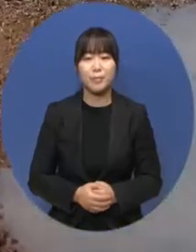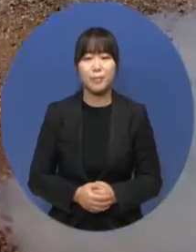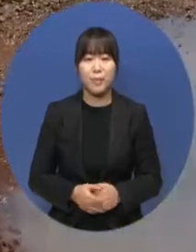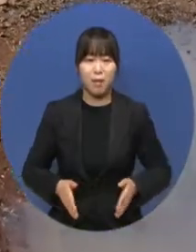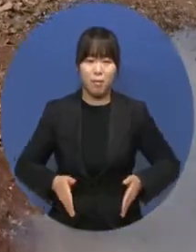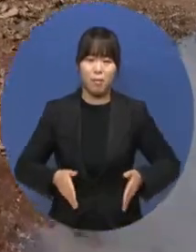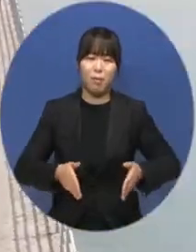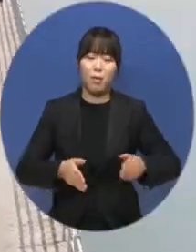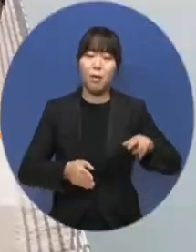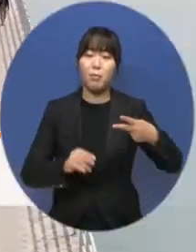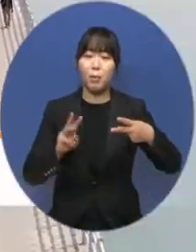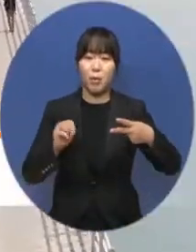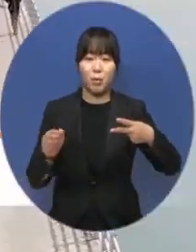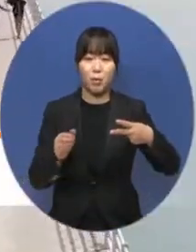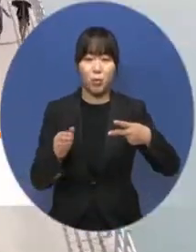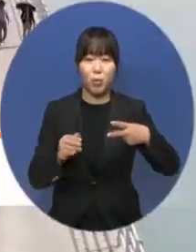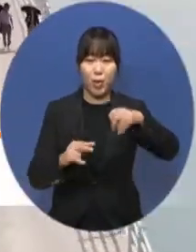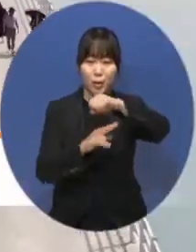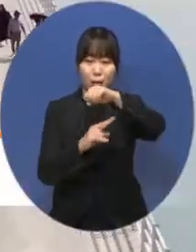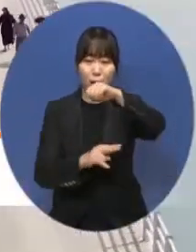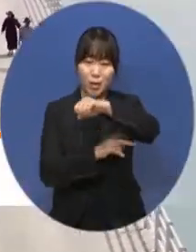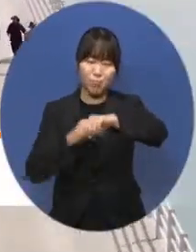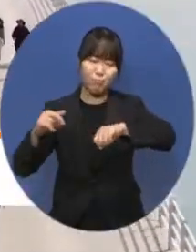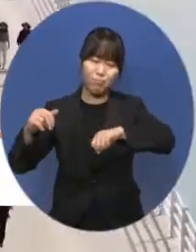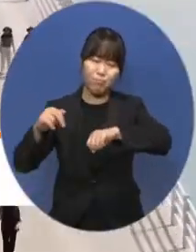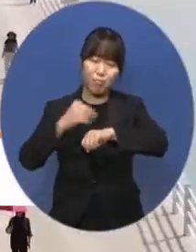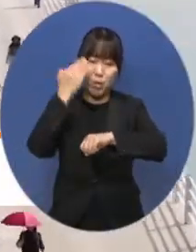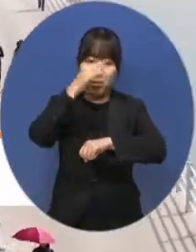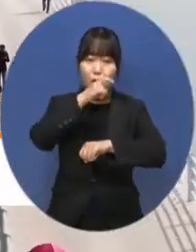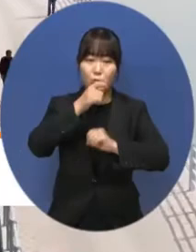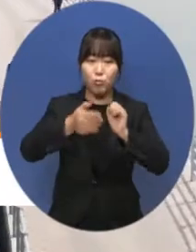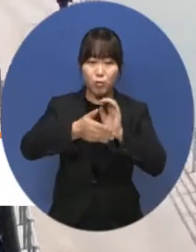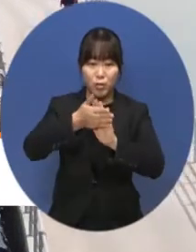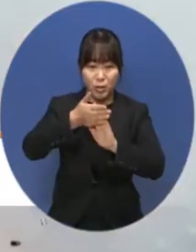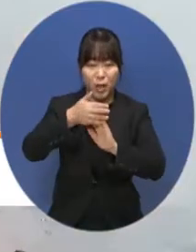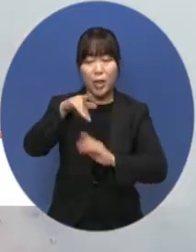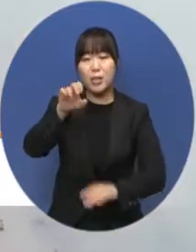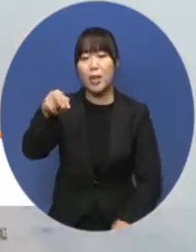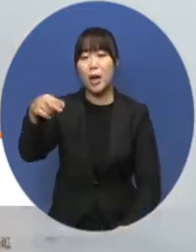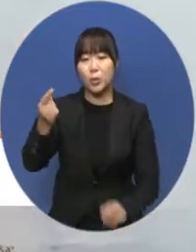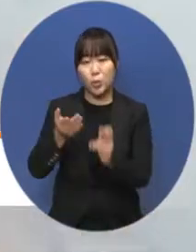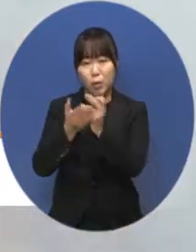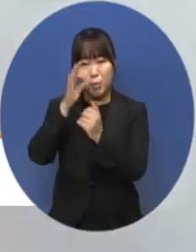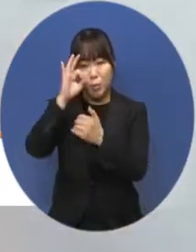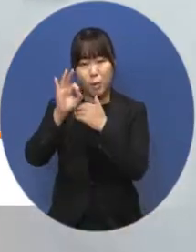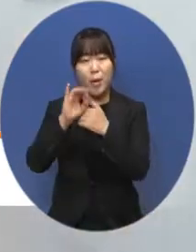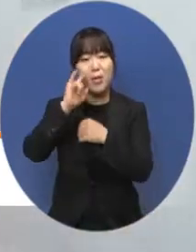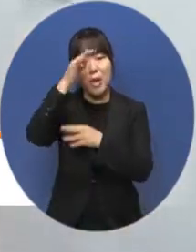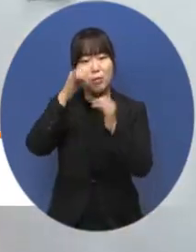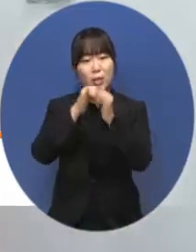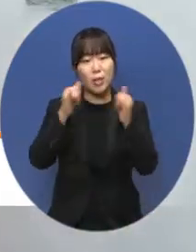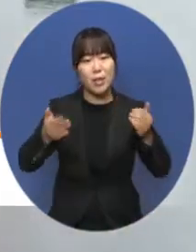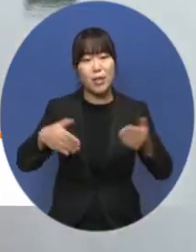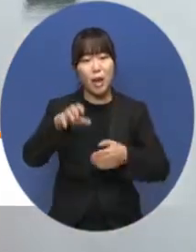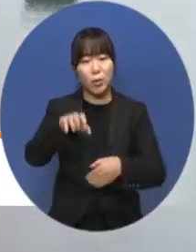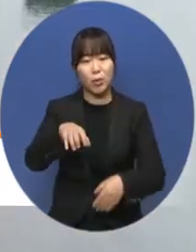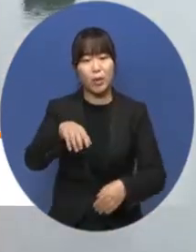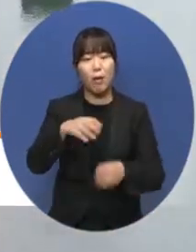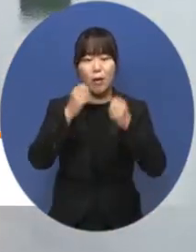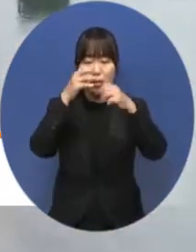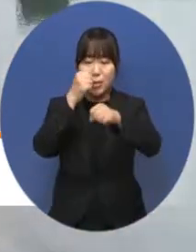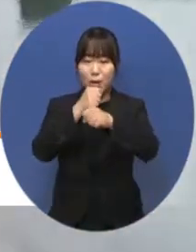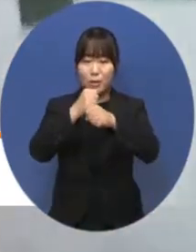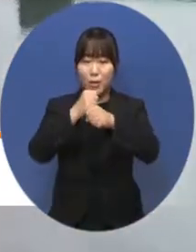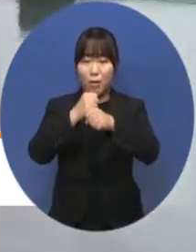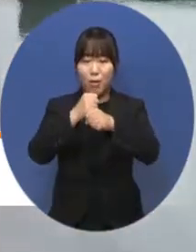길이 200m의 다리를 지나 여수의 섬 장도로 들어가면 예술인들의 작업 공간인 창작